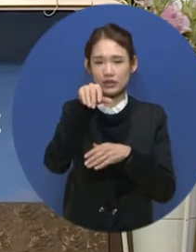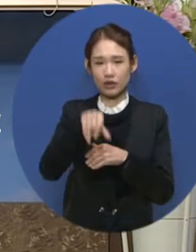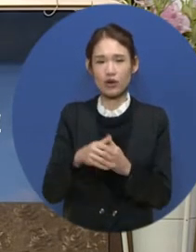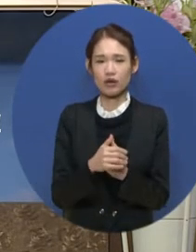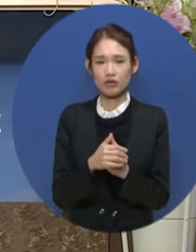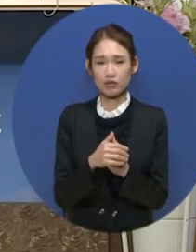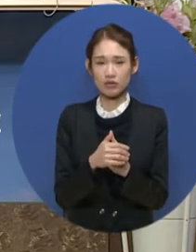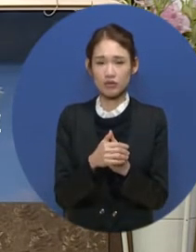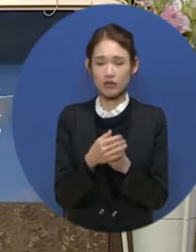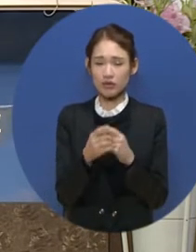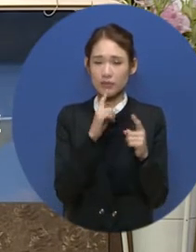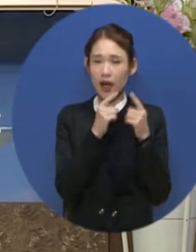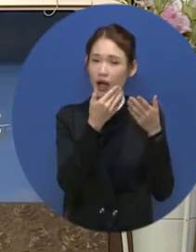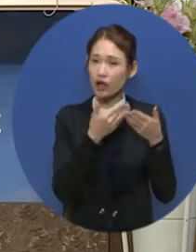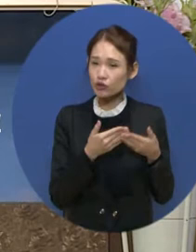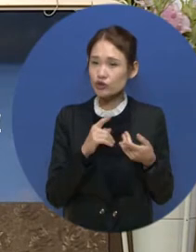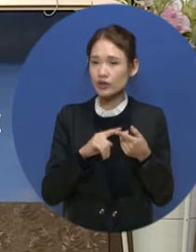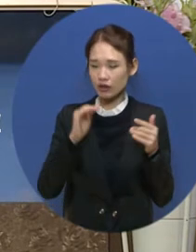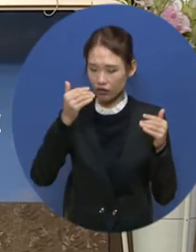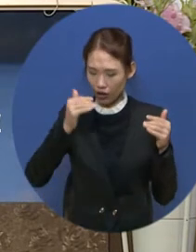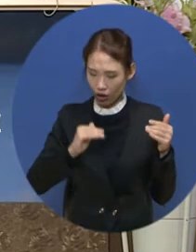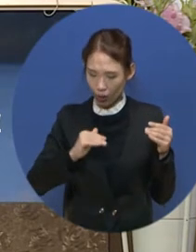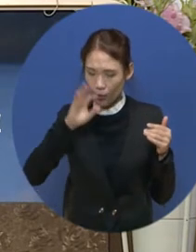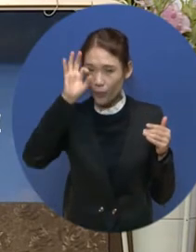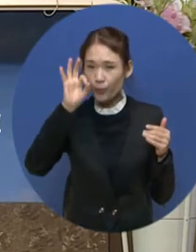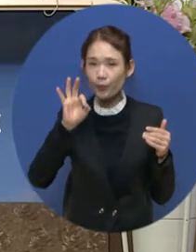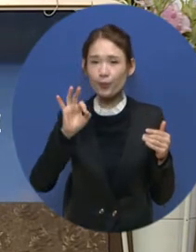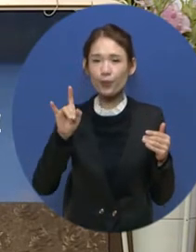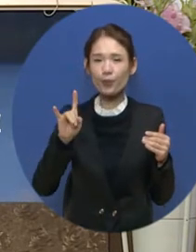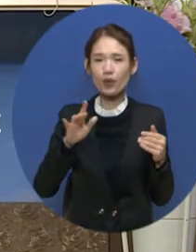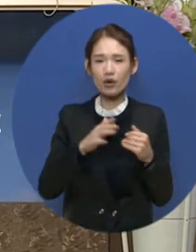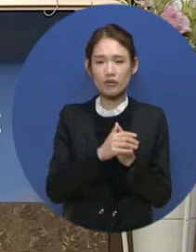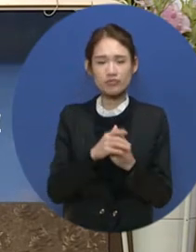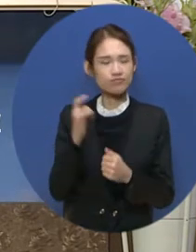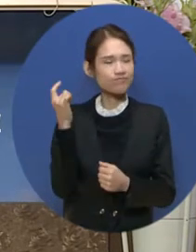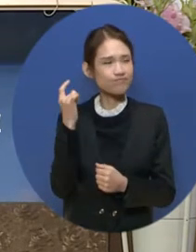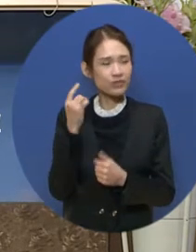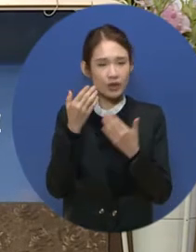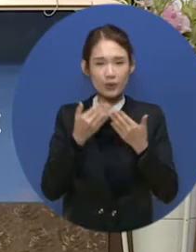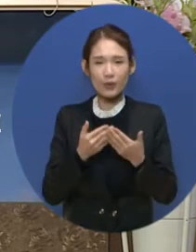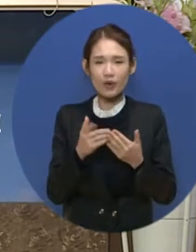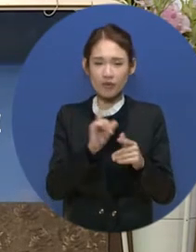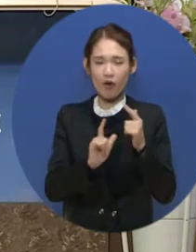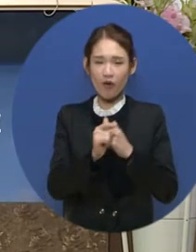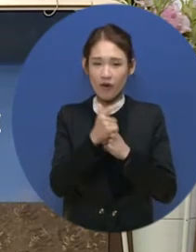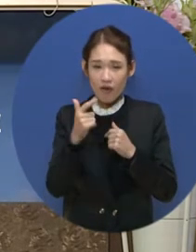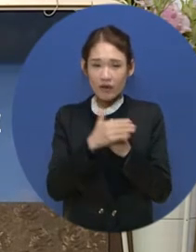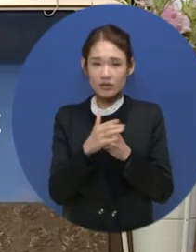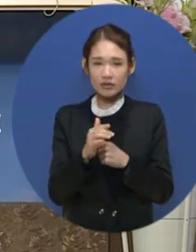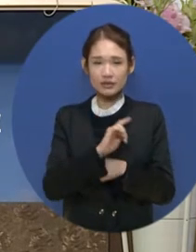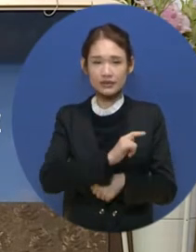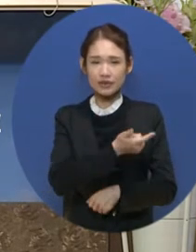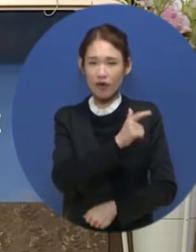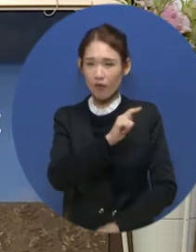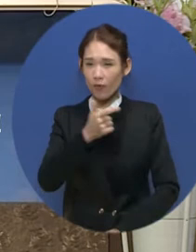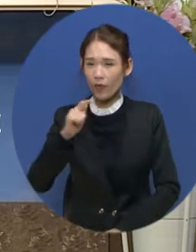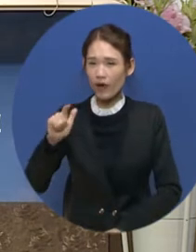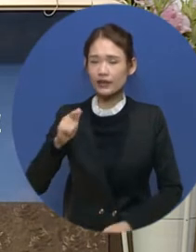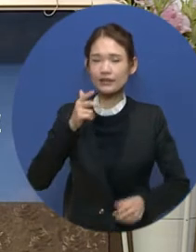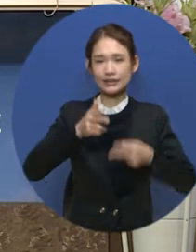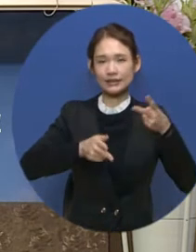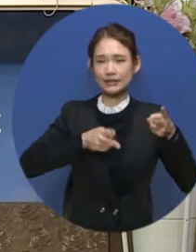그렇다면 이제 말씀해주신 내용을 보면 을 좀 대략적으로 큼직큼직하게 말씀해주셨는데 지금 또 다양한 여러